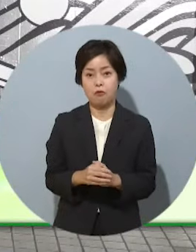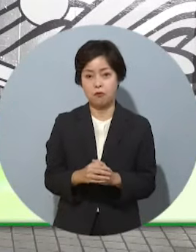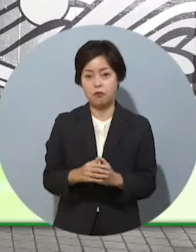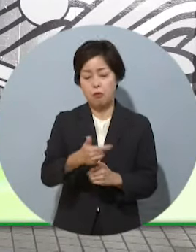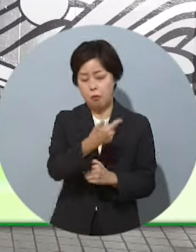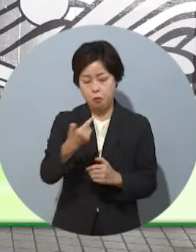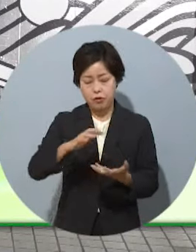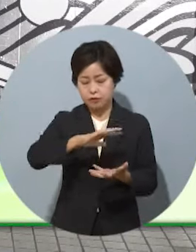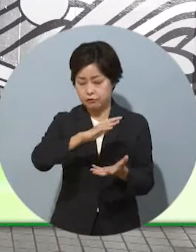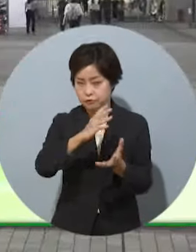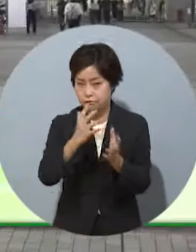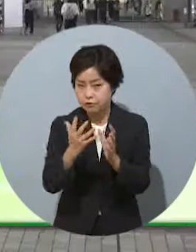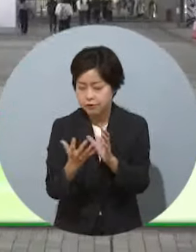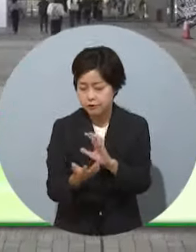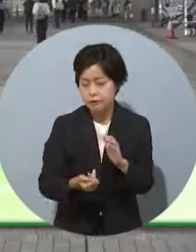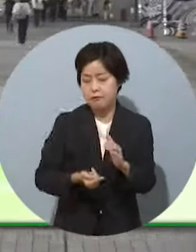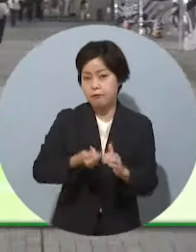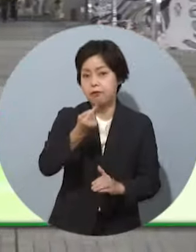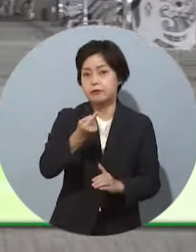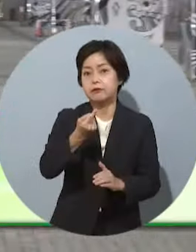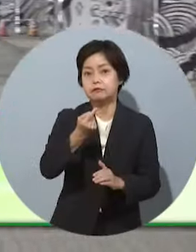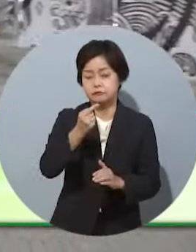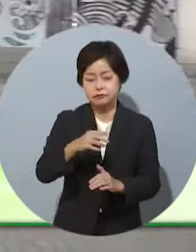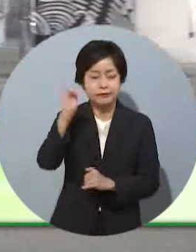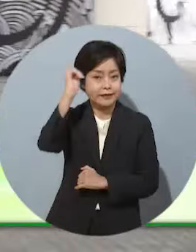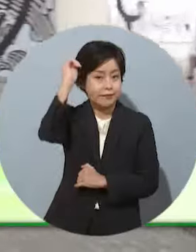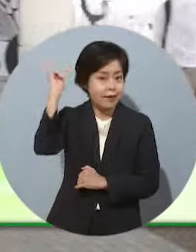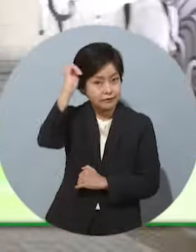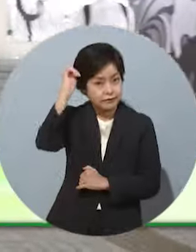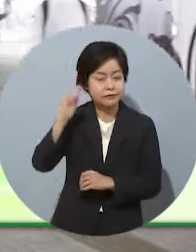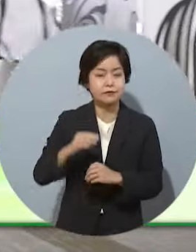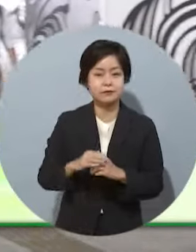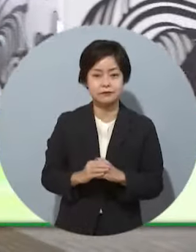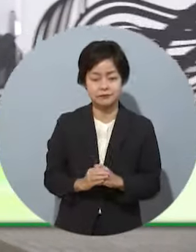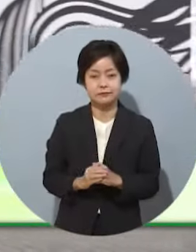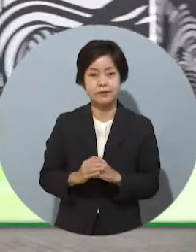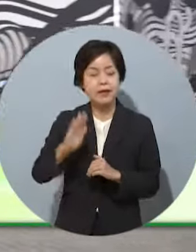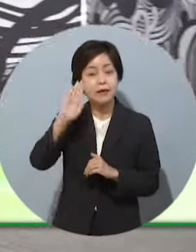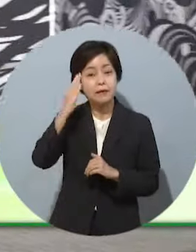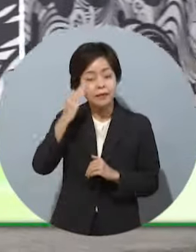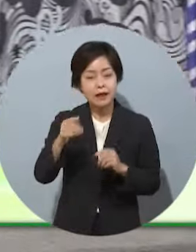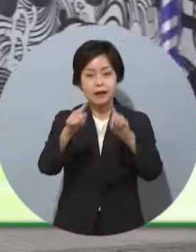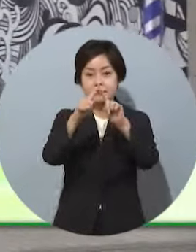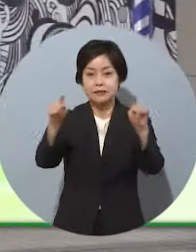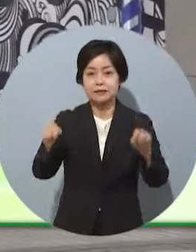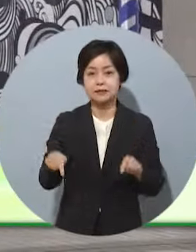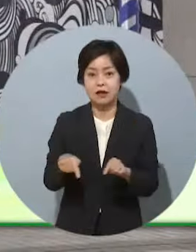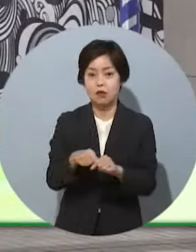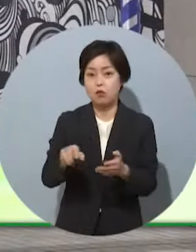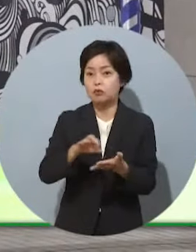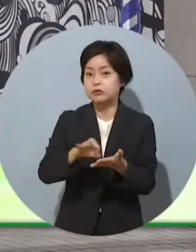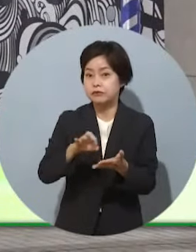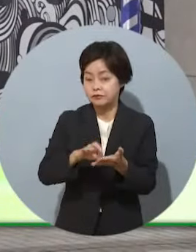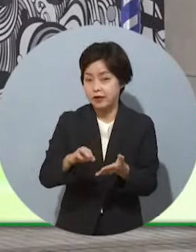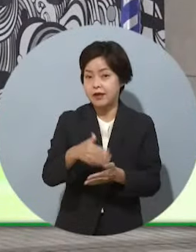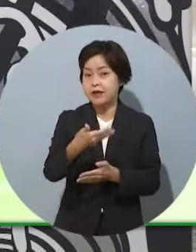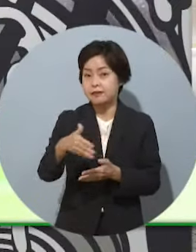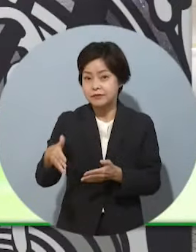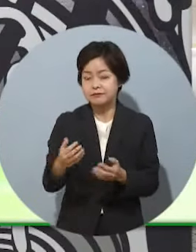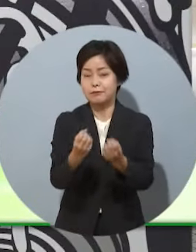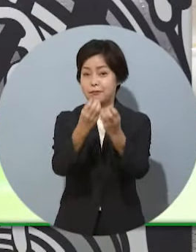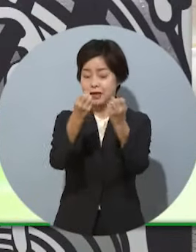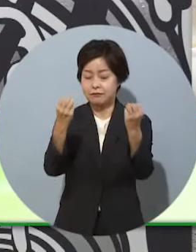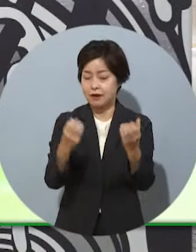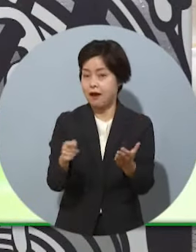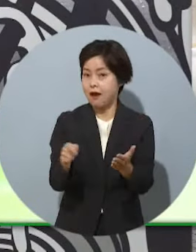表現し、デザインにミラーシートを使用することで水面の輝きや反